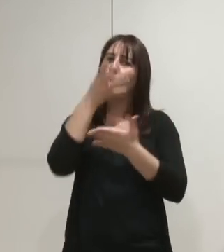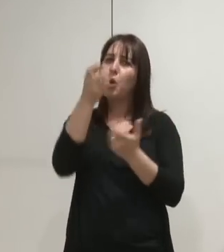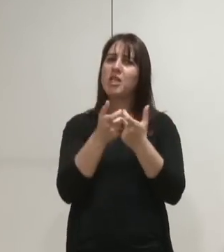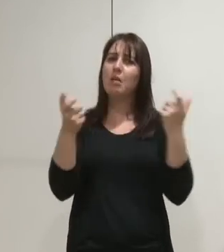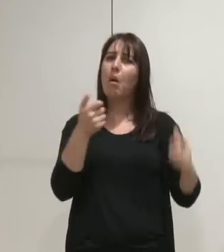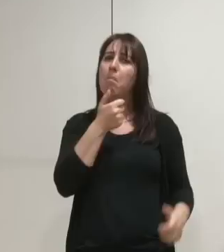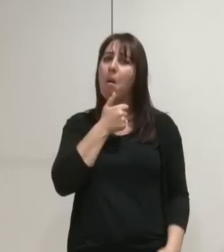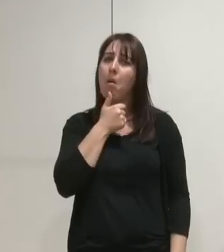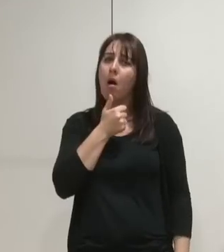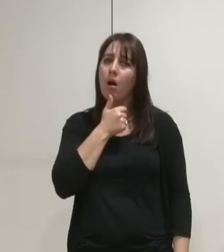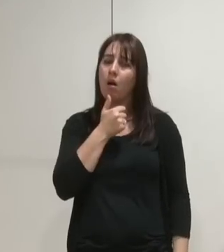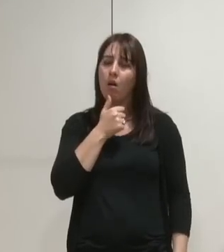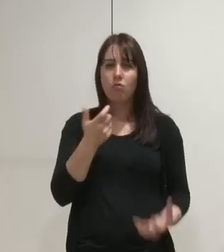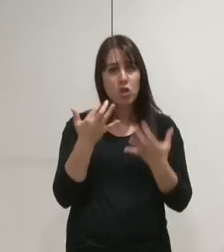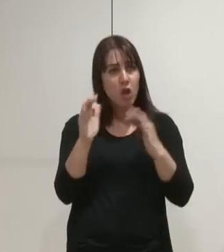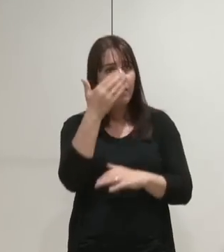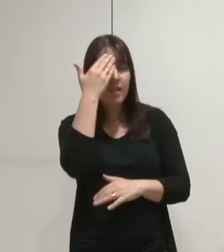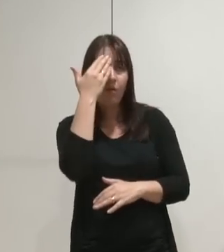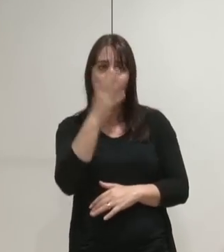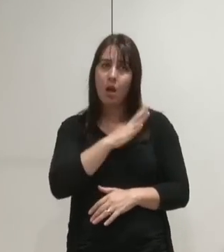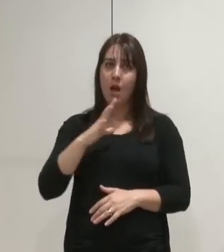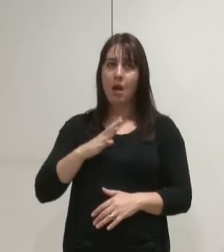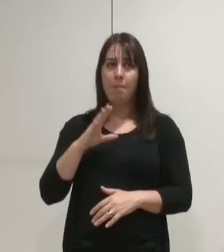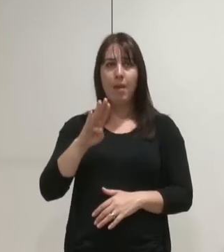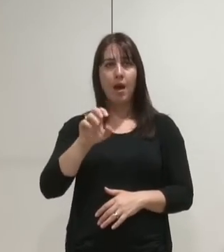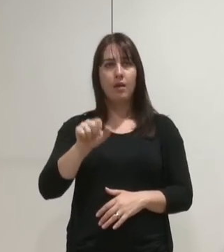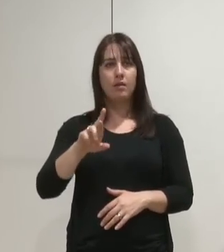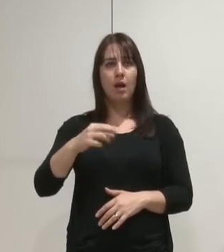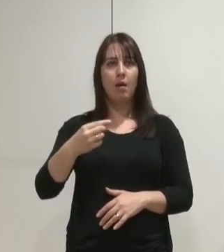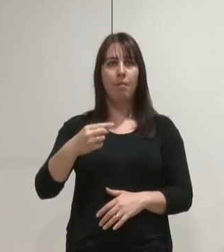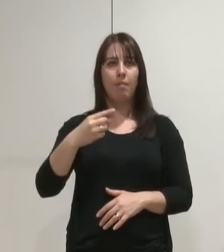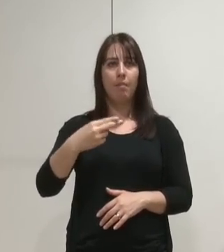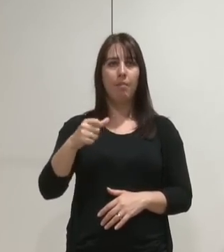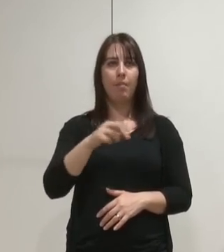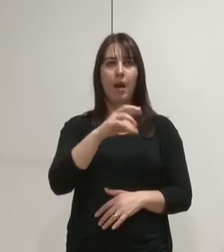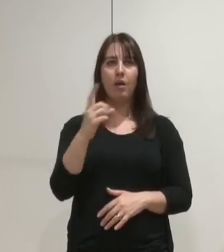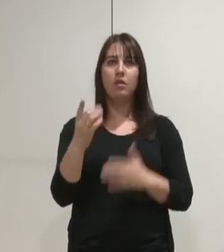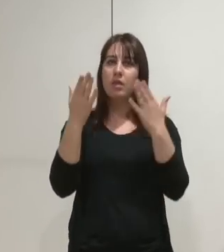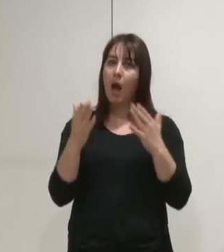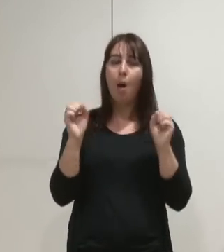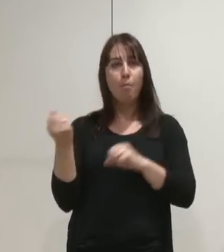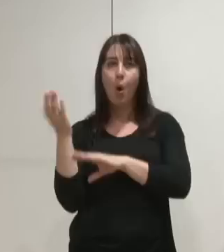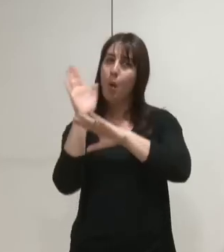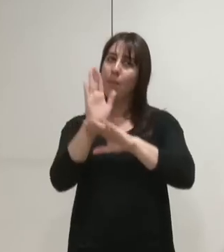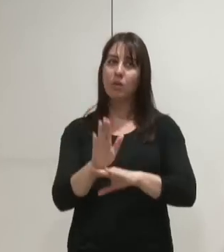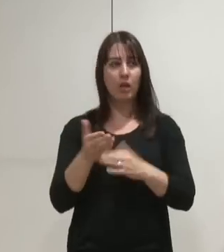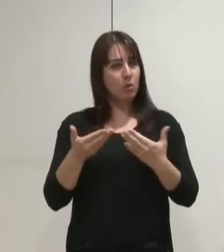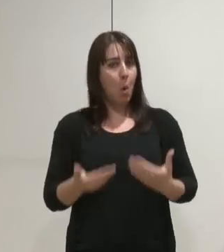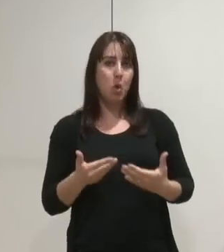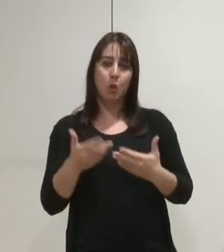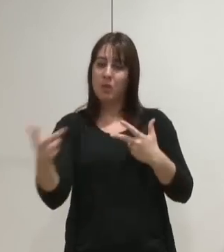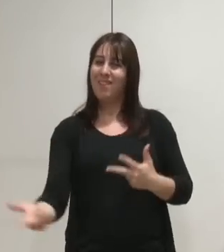je voulais savoir si ce soir Madame Bernard était capable de nous en présenter les grandes